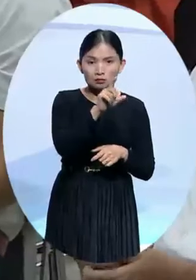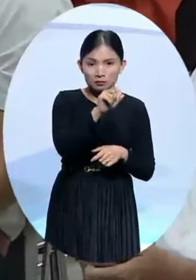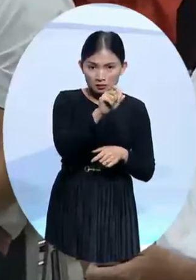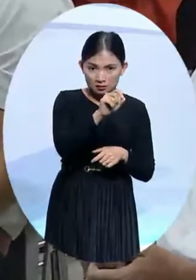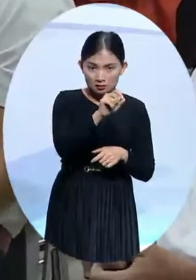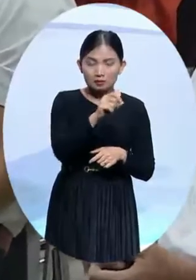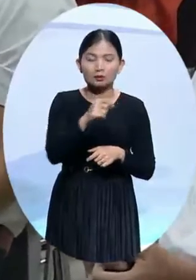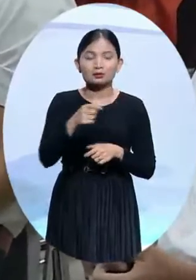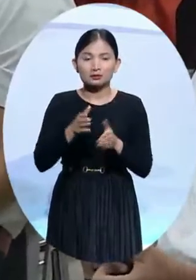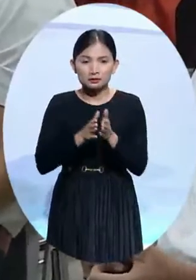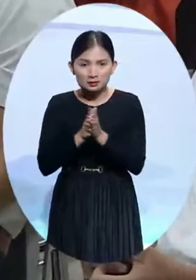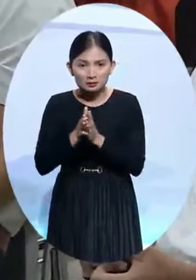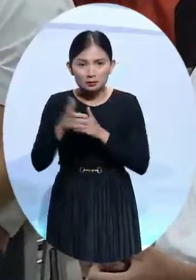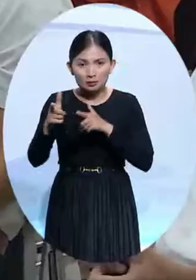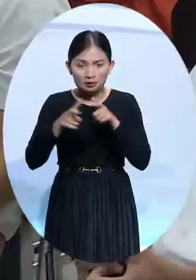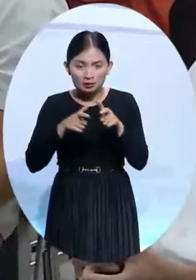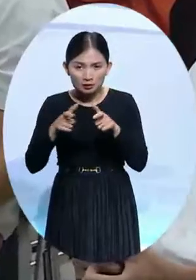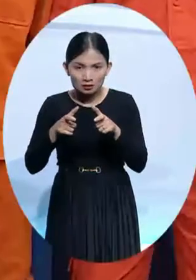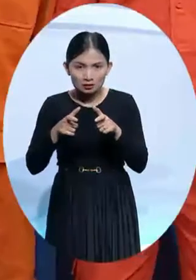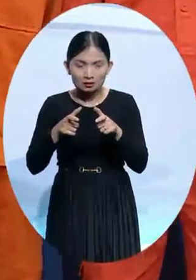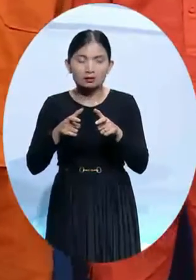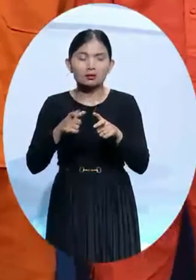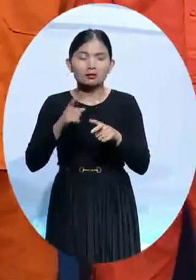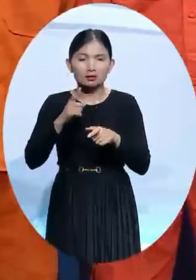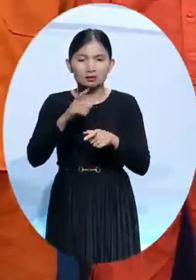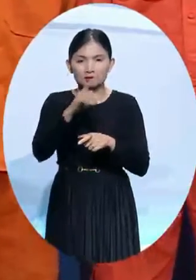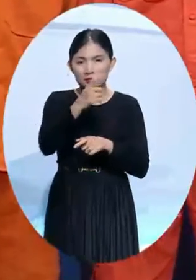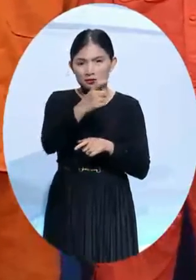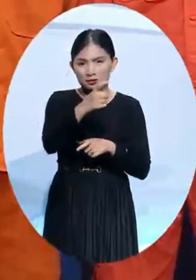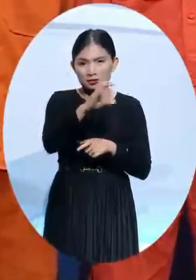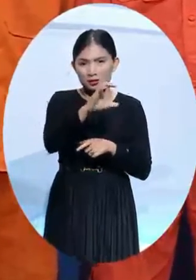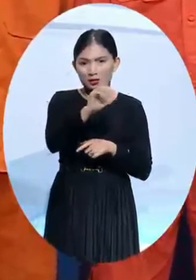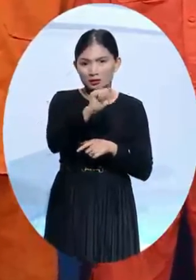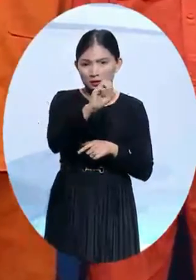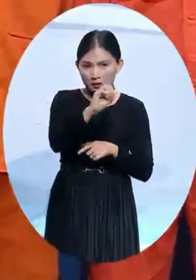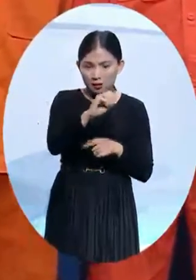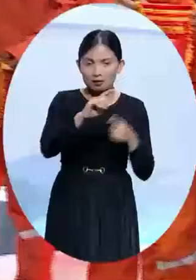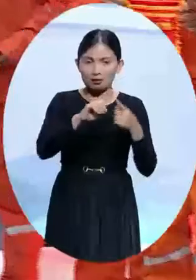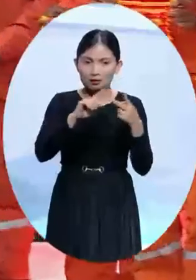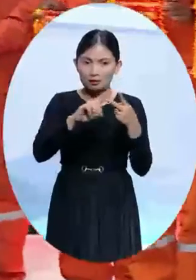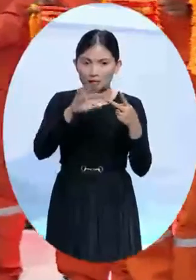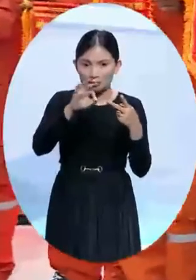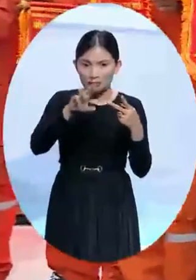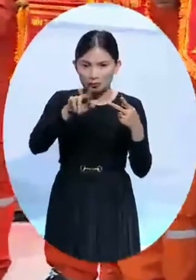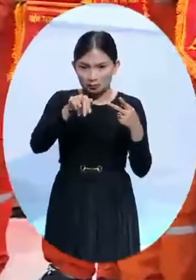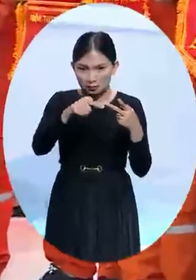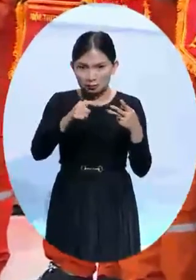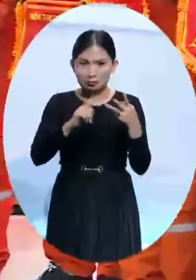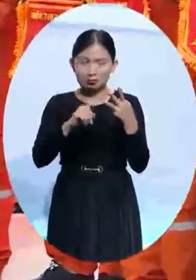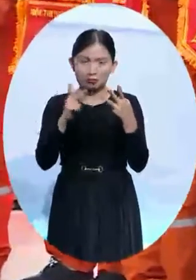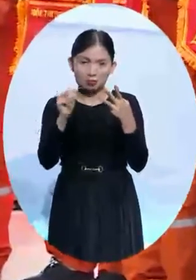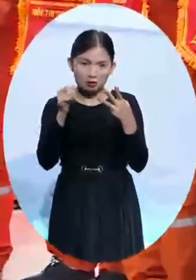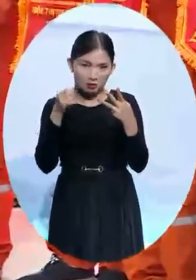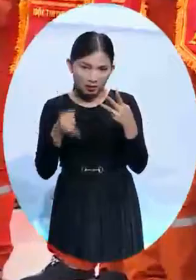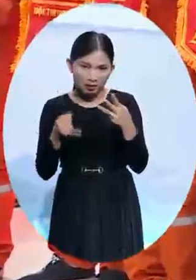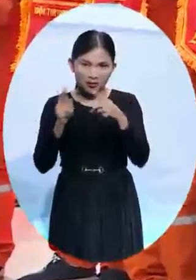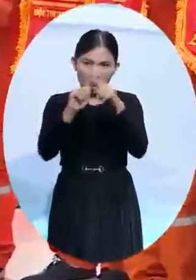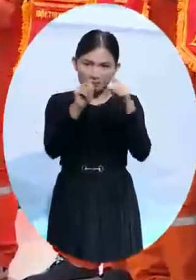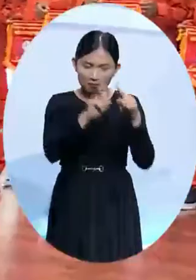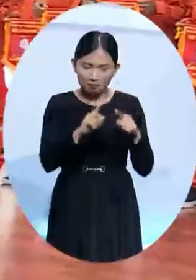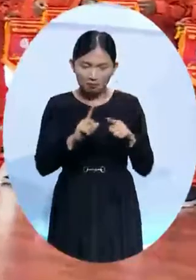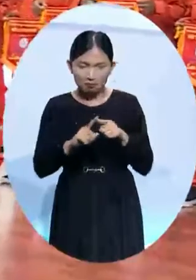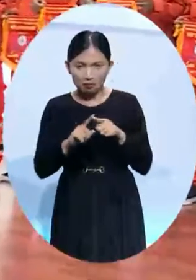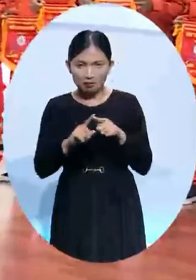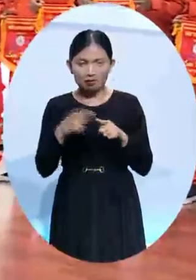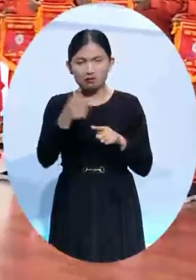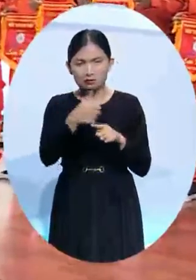110 kV, quản lý vận hành đường dây và trạm trung hạ thế và điều độ viên giỏi cấp điều độ phân phối. Đây là dịp để các thí sinh giao